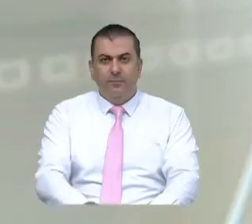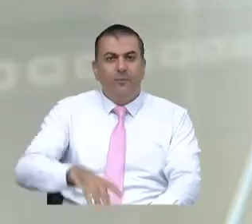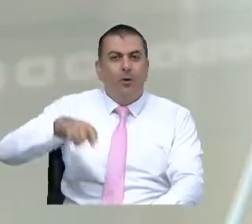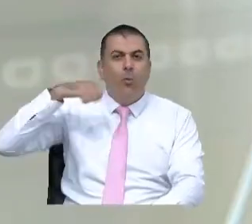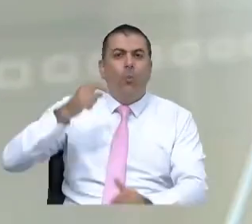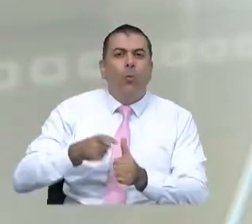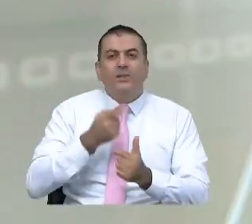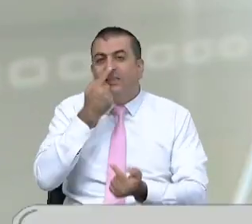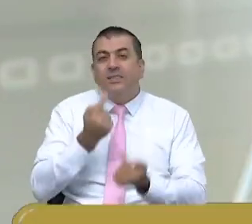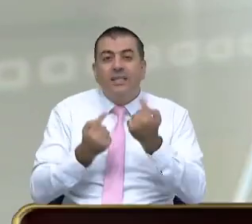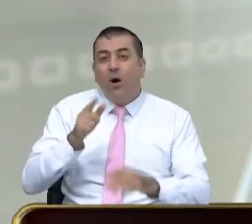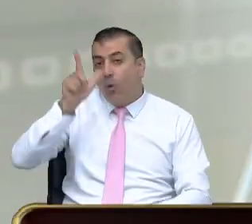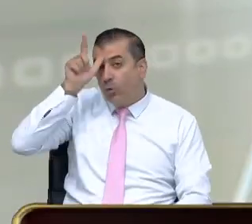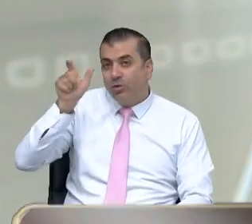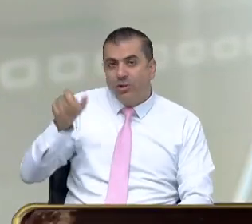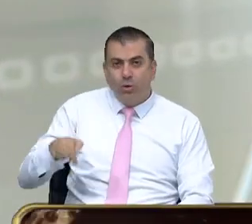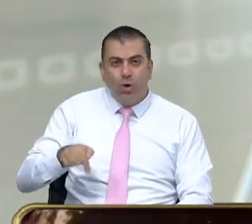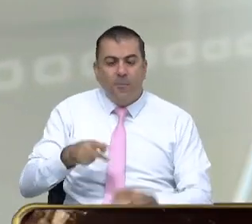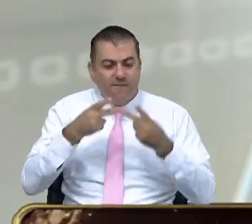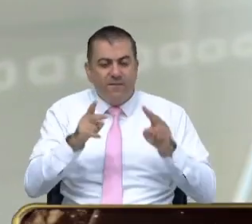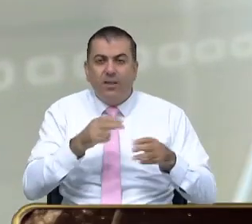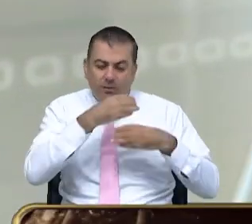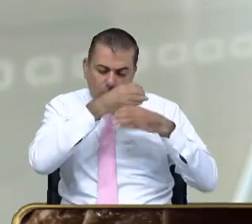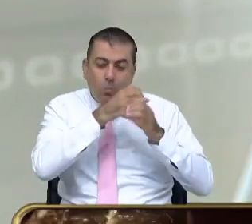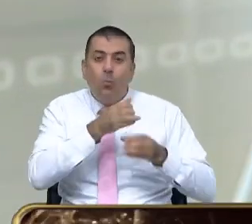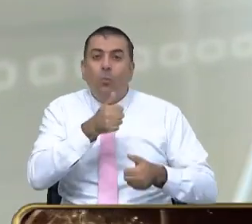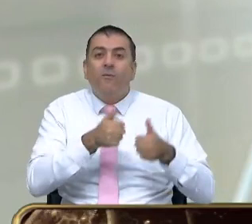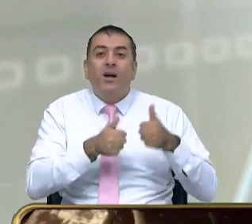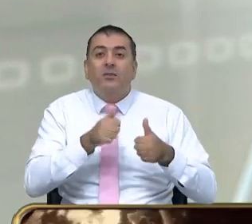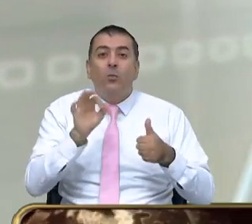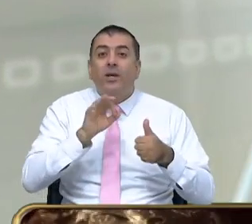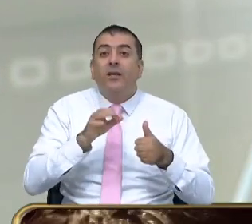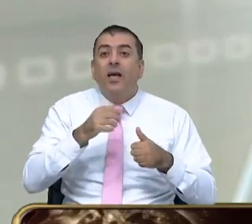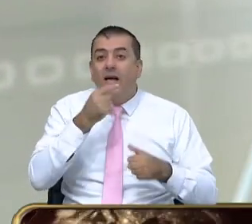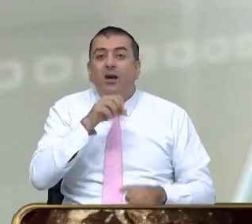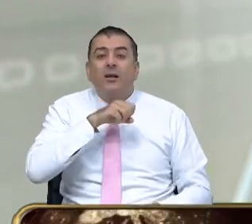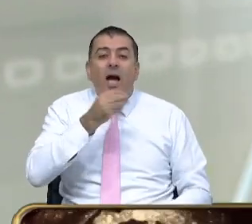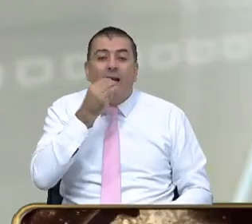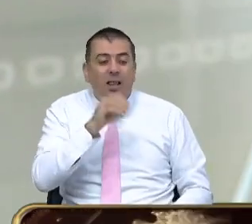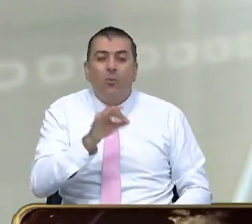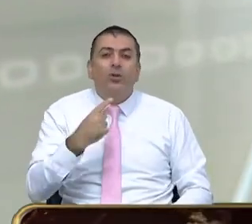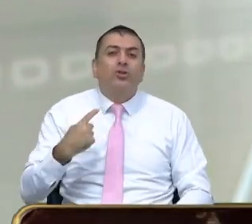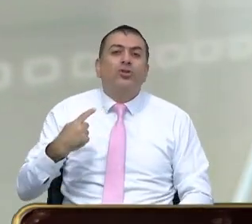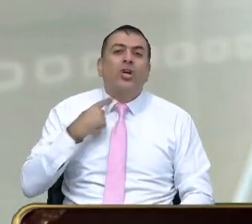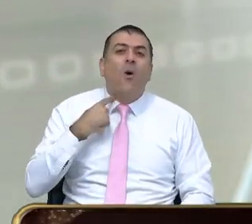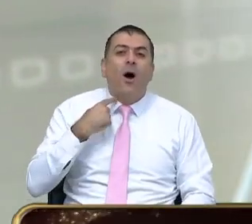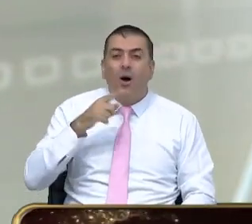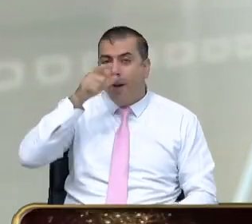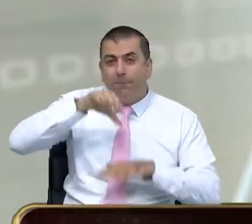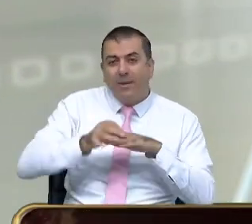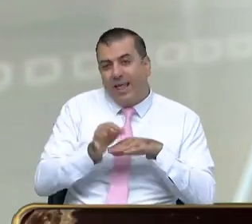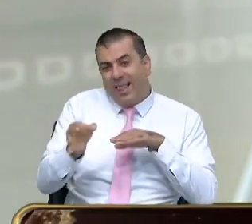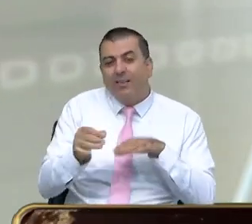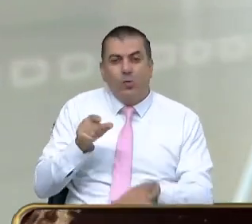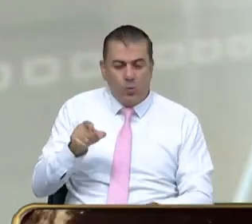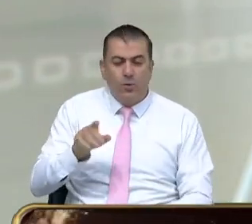افتتح وزير الزراعه المهندس خالد الحنيفات مختبر الاعلاف في مبنى مديريه الثروه الحيوانيه في جاوا حيث اكد الحنيفات